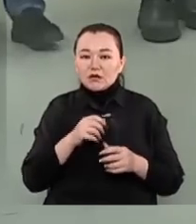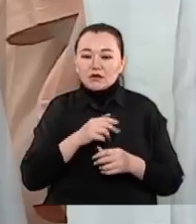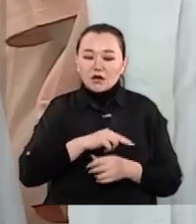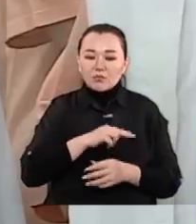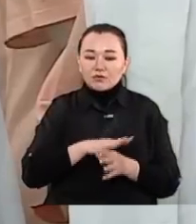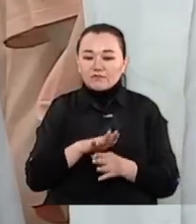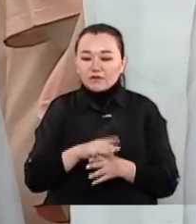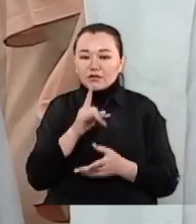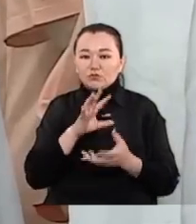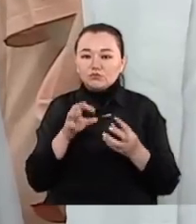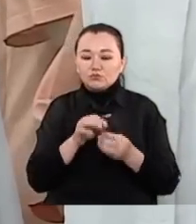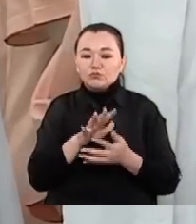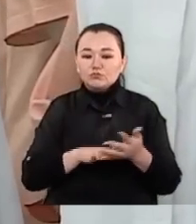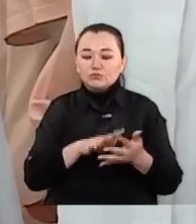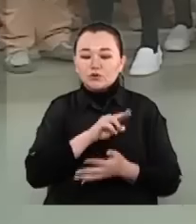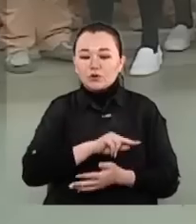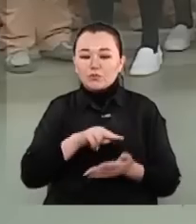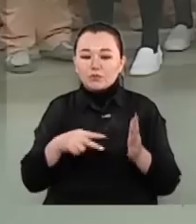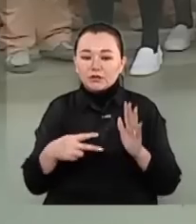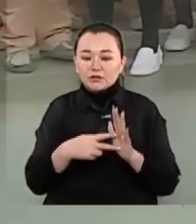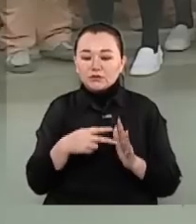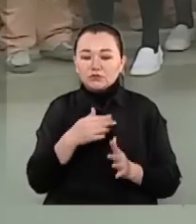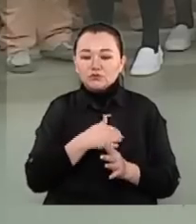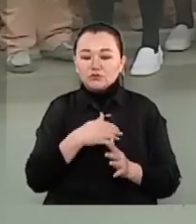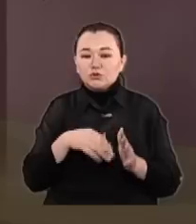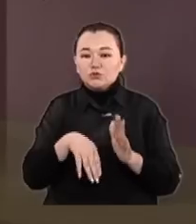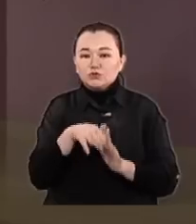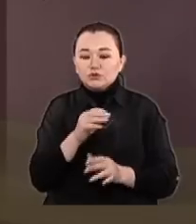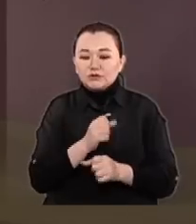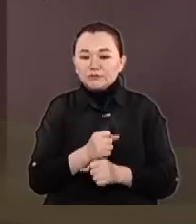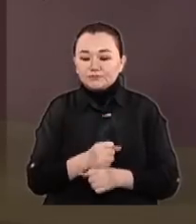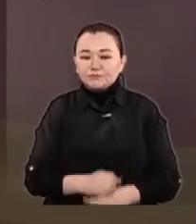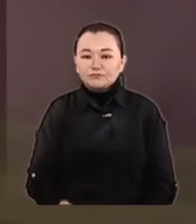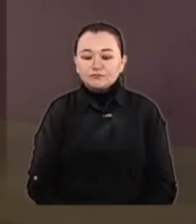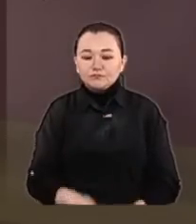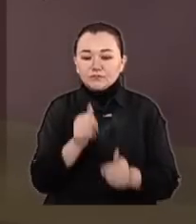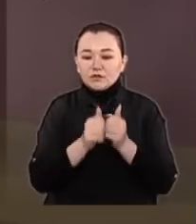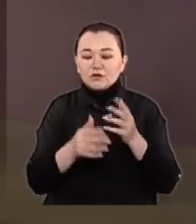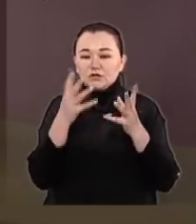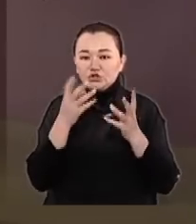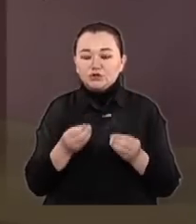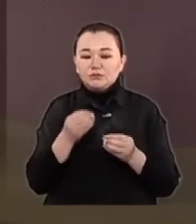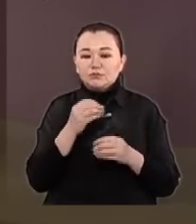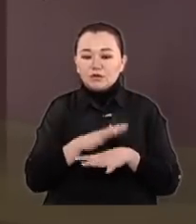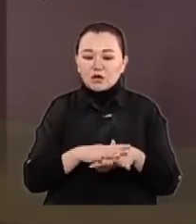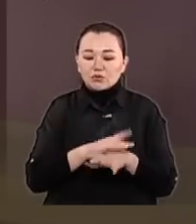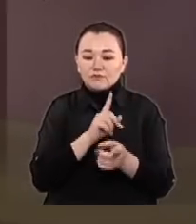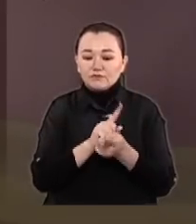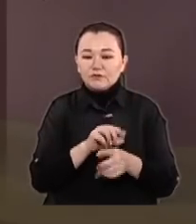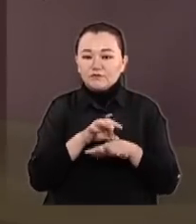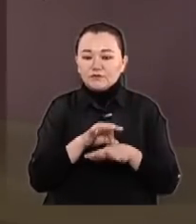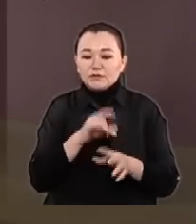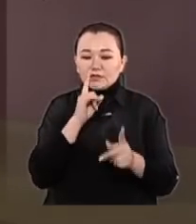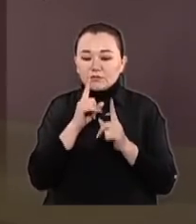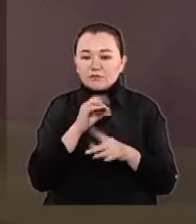бір қорытындылап, алдағы жоспарларын пысықтауды жөн көрген. Ежедневно идут. Күнделікті халықпен кездесу жиындары